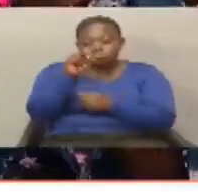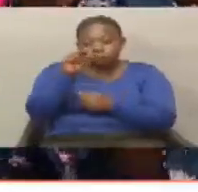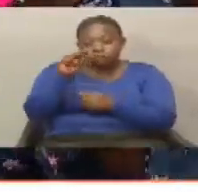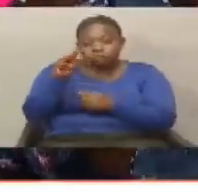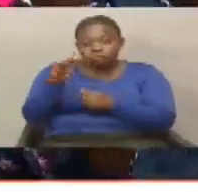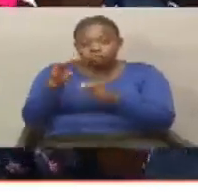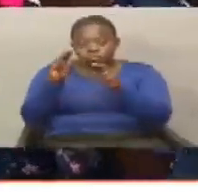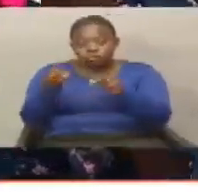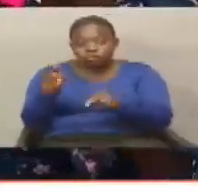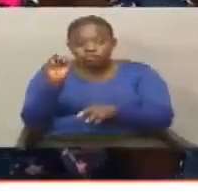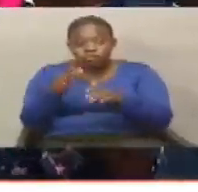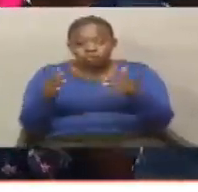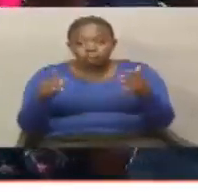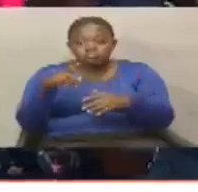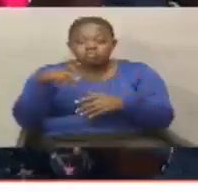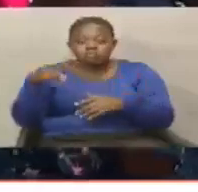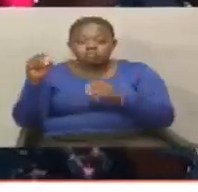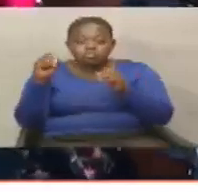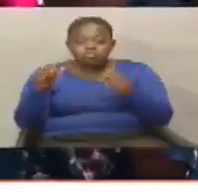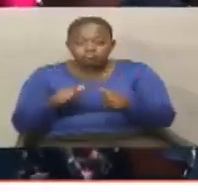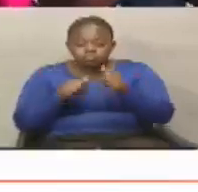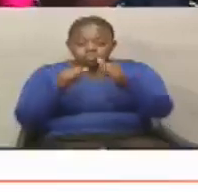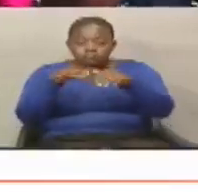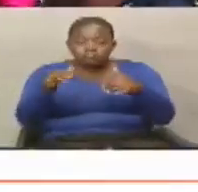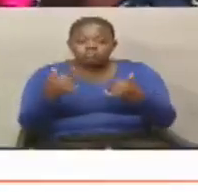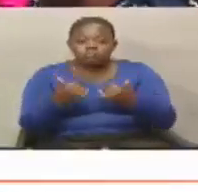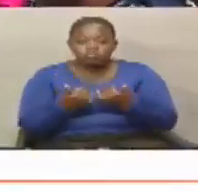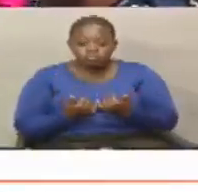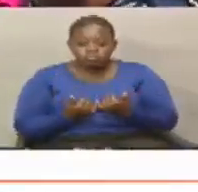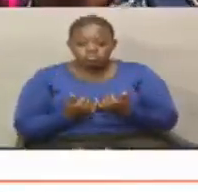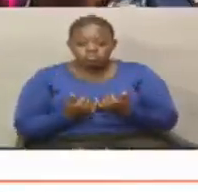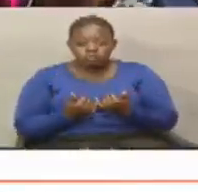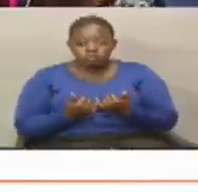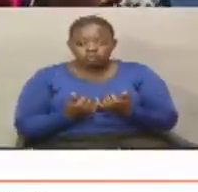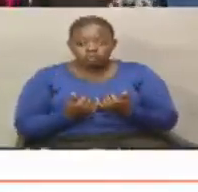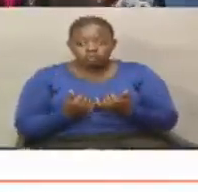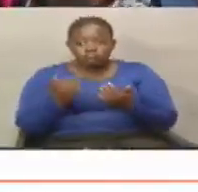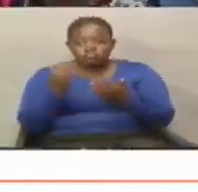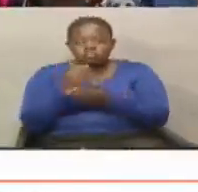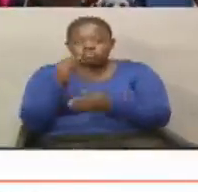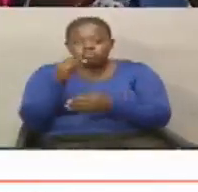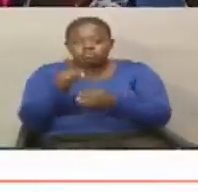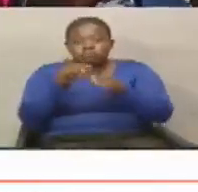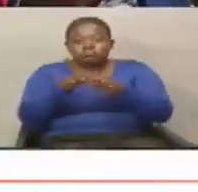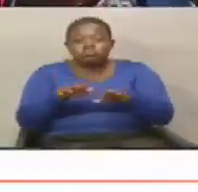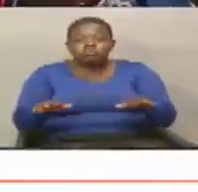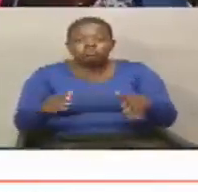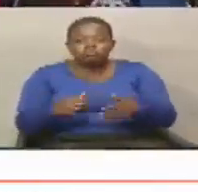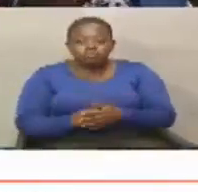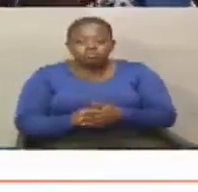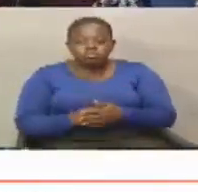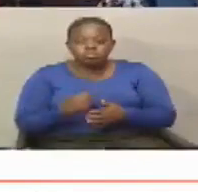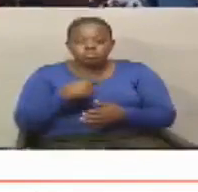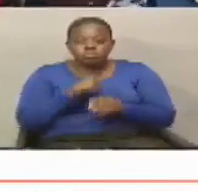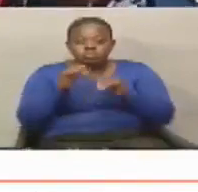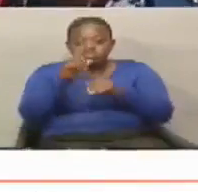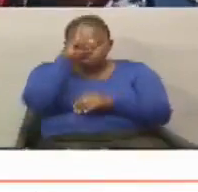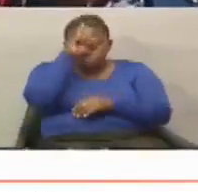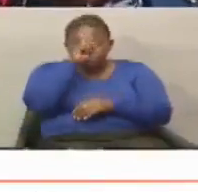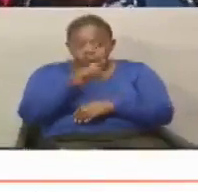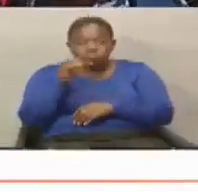woofiisi gy'atabadde, awerekera mukazi we ku ly'ettaka lino. Nze mbeera fotopoto abadde